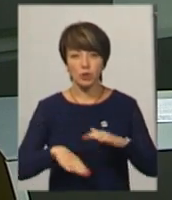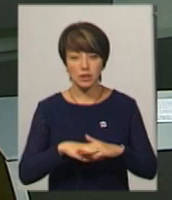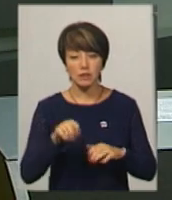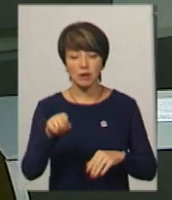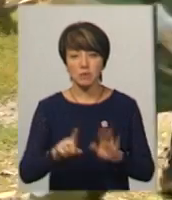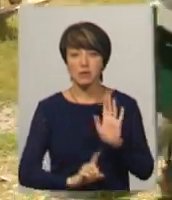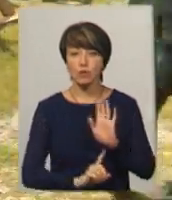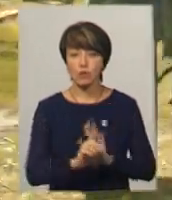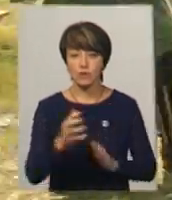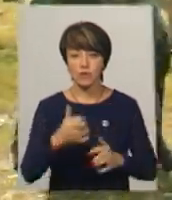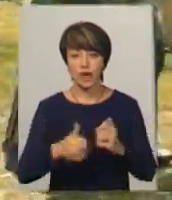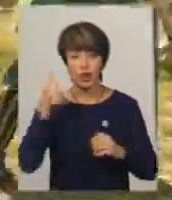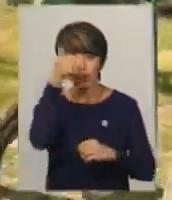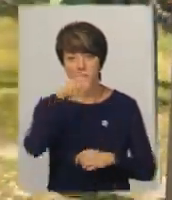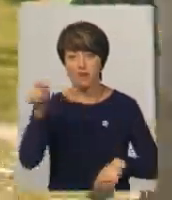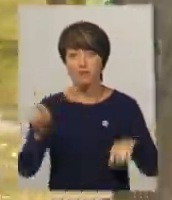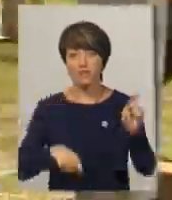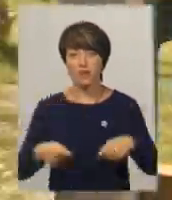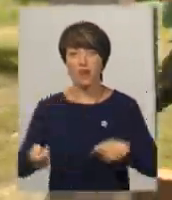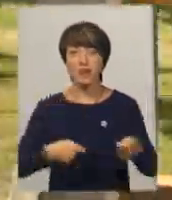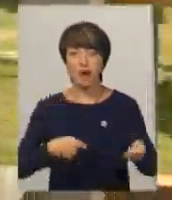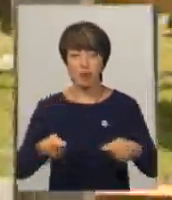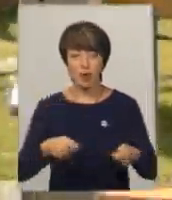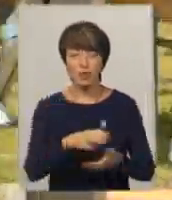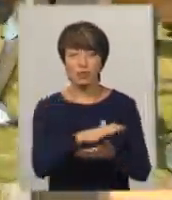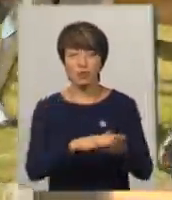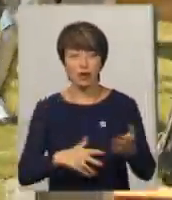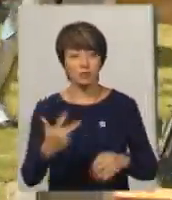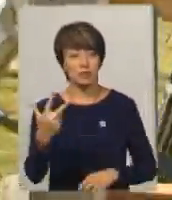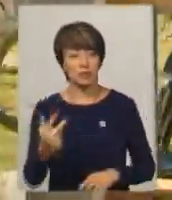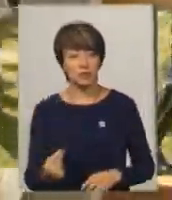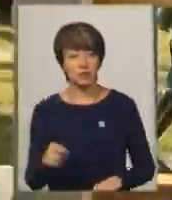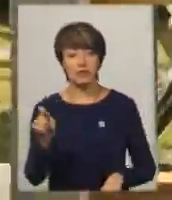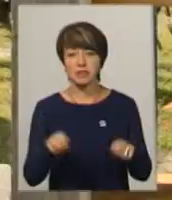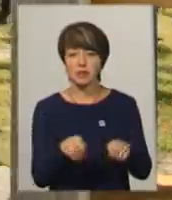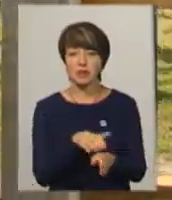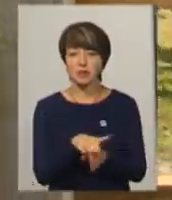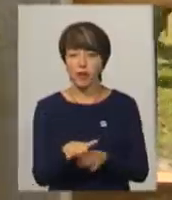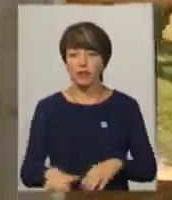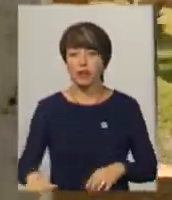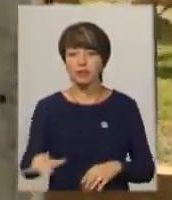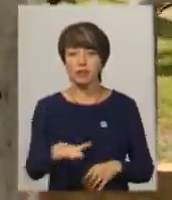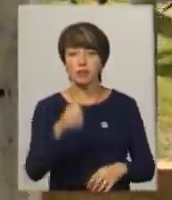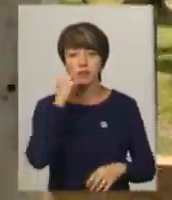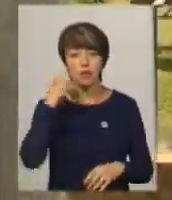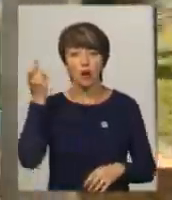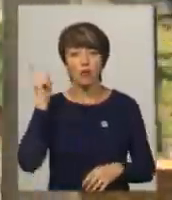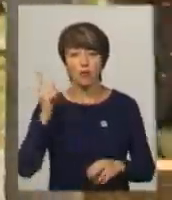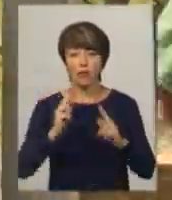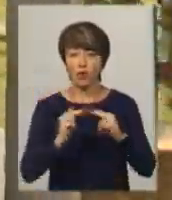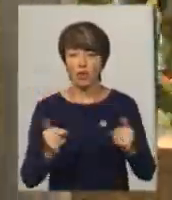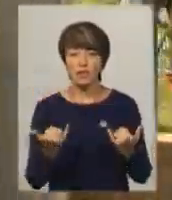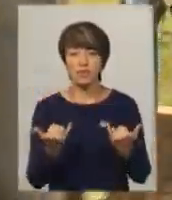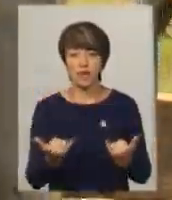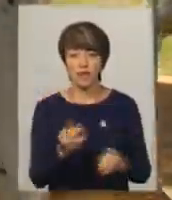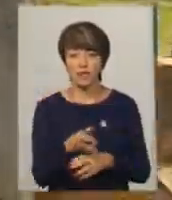нагадаю, стартував середньовічний фестиваль-ярмарок «Форпост». Триватиме він 3 дні. Фестиваль відбувається на території старовинної фортеці. Зараз